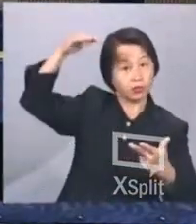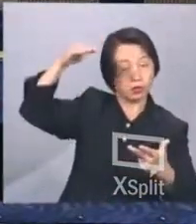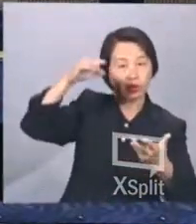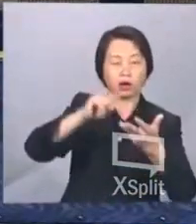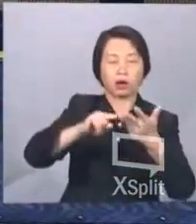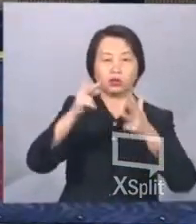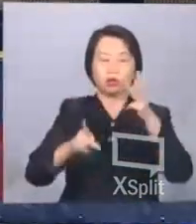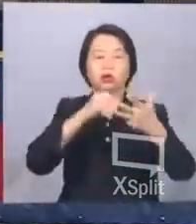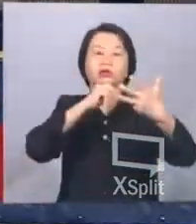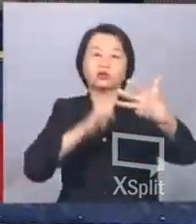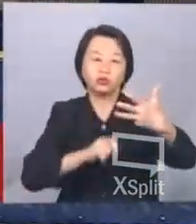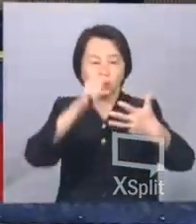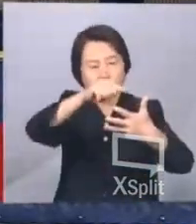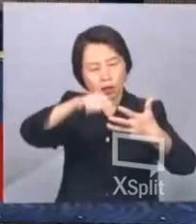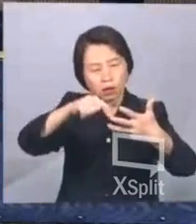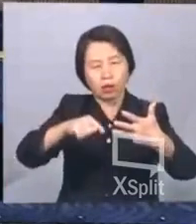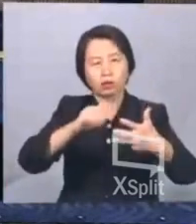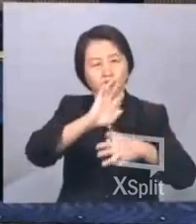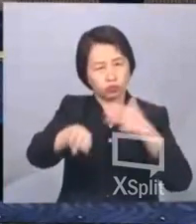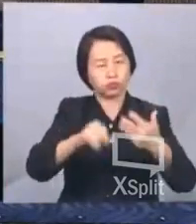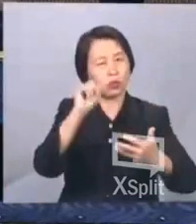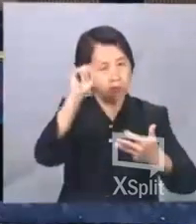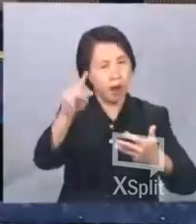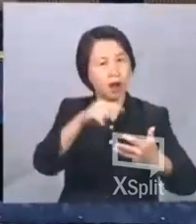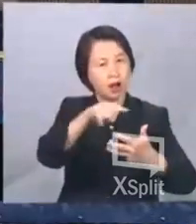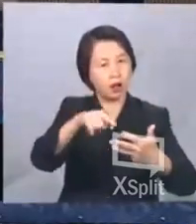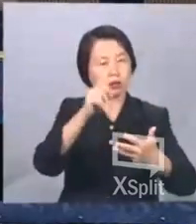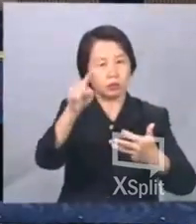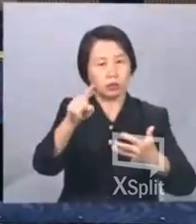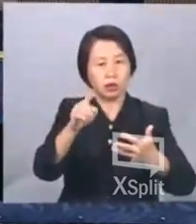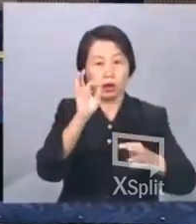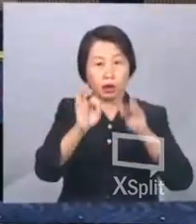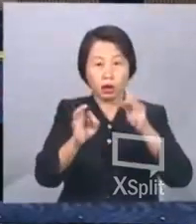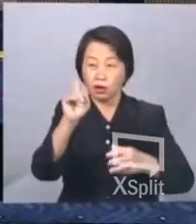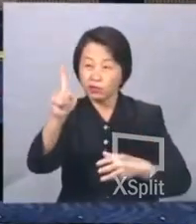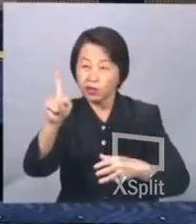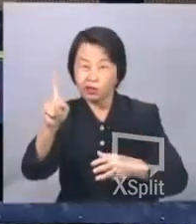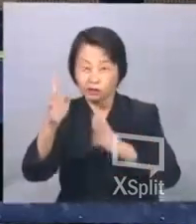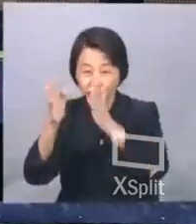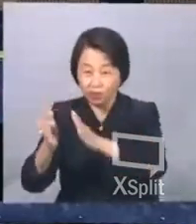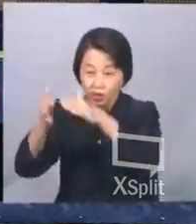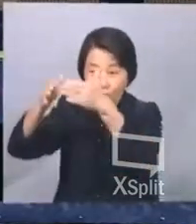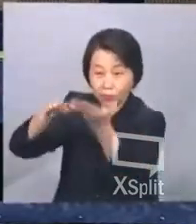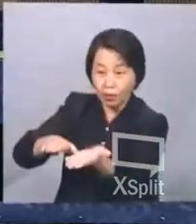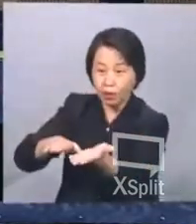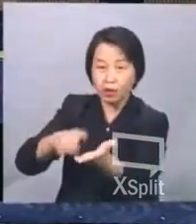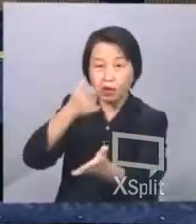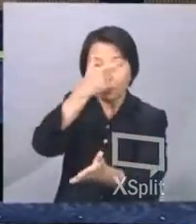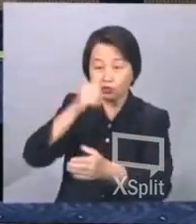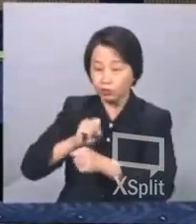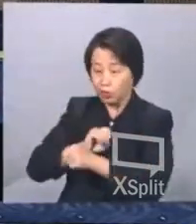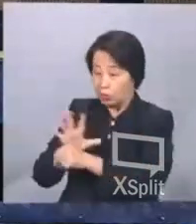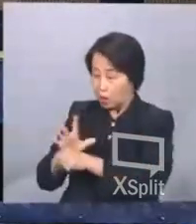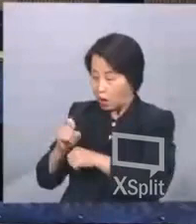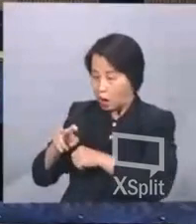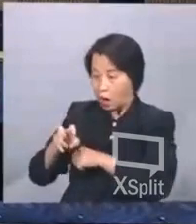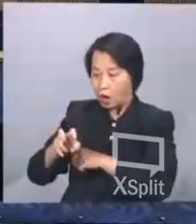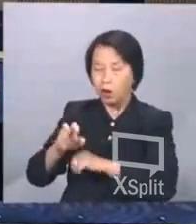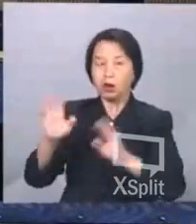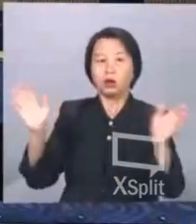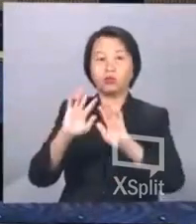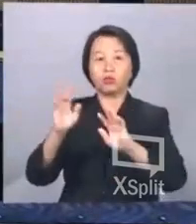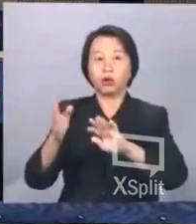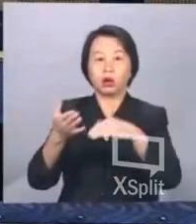warga Mas semuanya bernilai Hai kehilangan satu nyawa karena baris ini bukan berarti